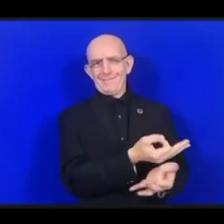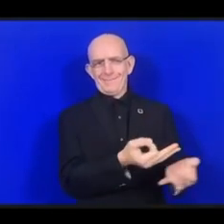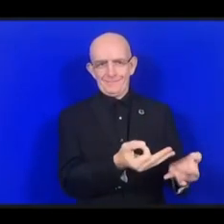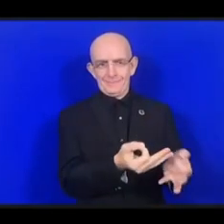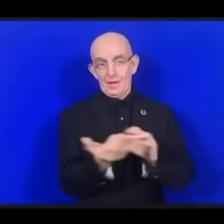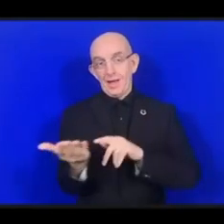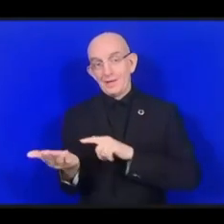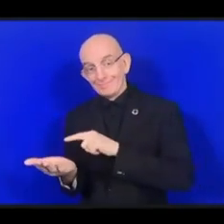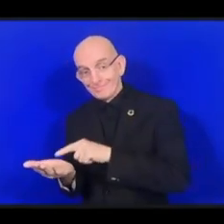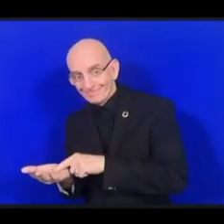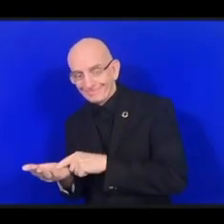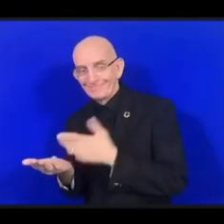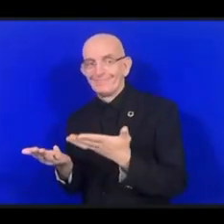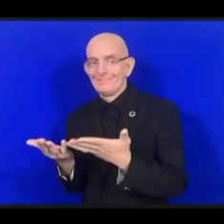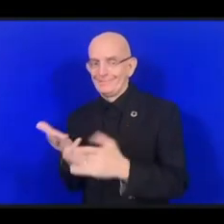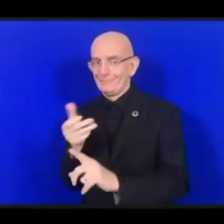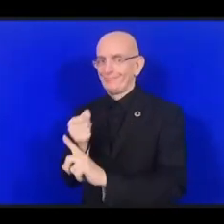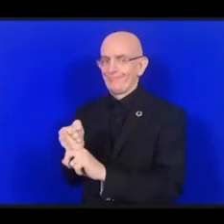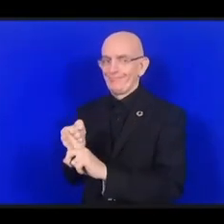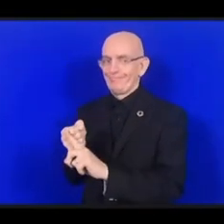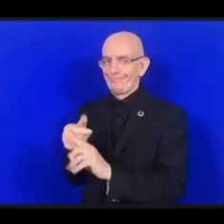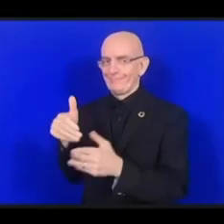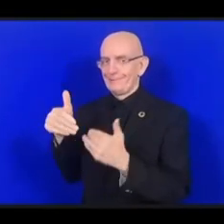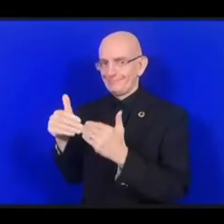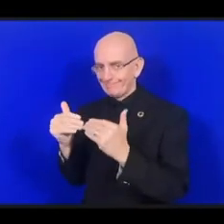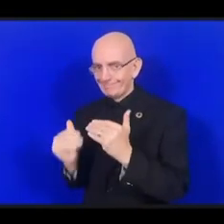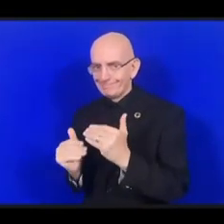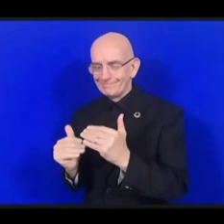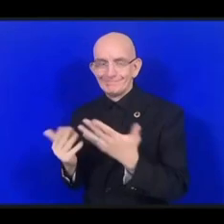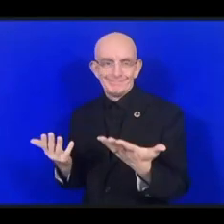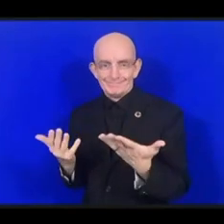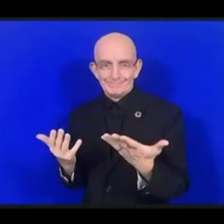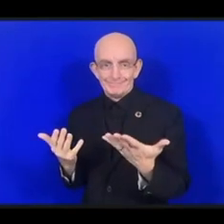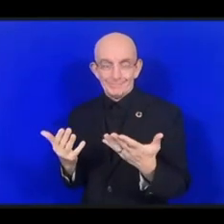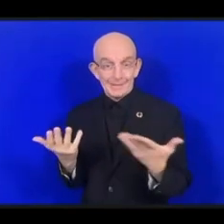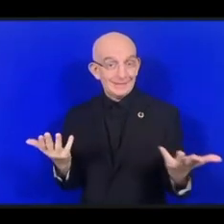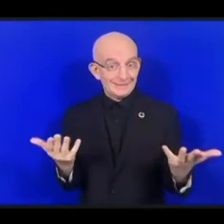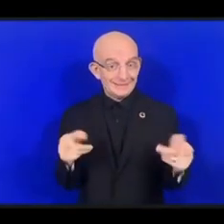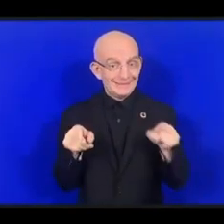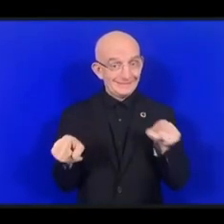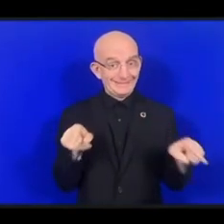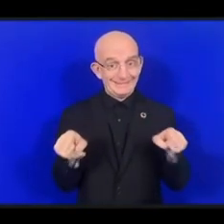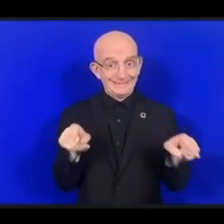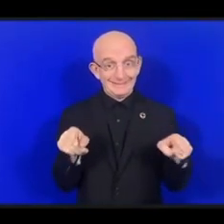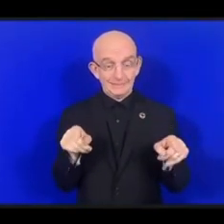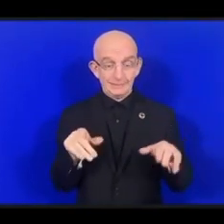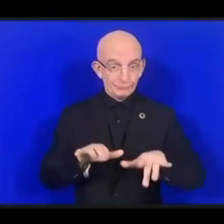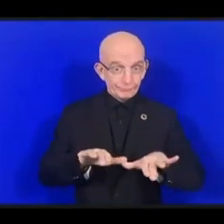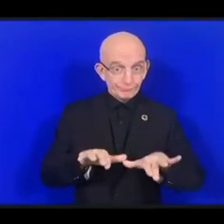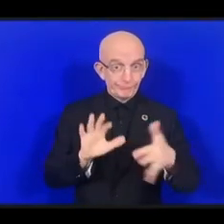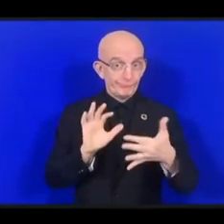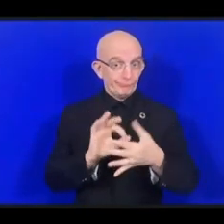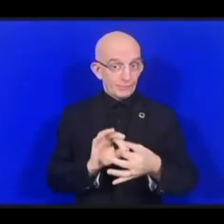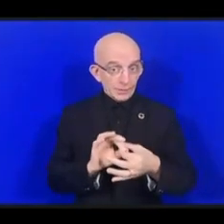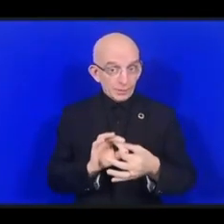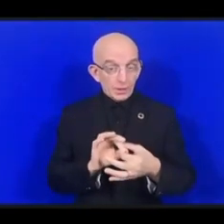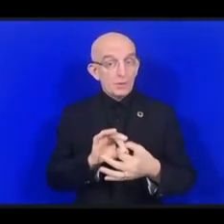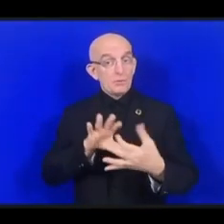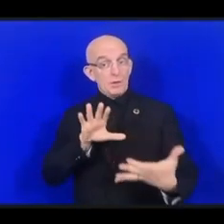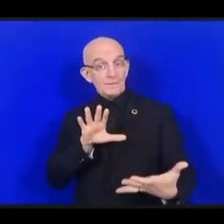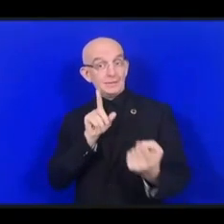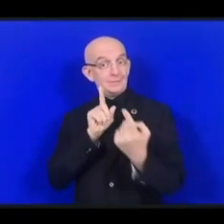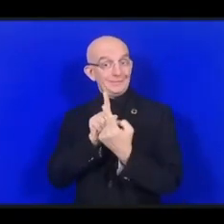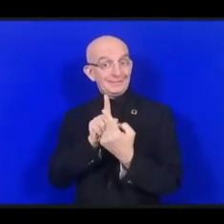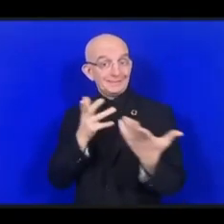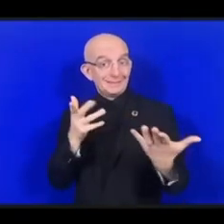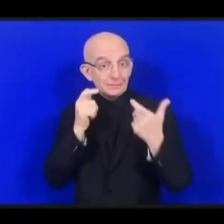害。最终呢？如何在技术的使用上取得微妙而务实的平衡，它